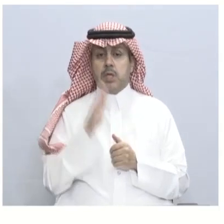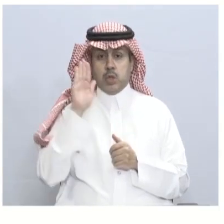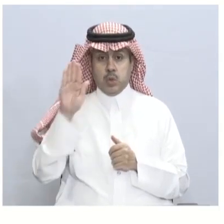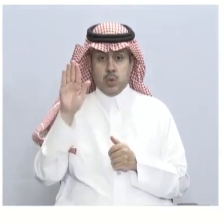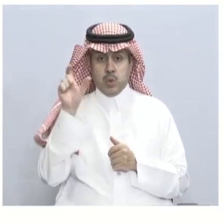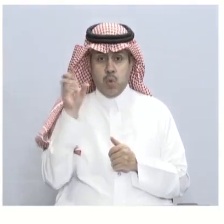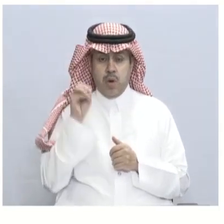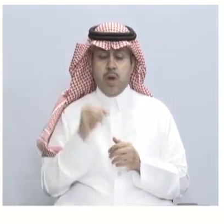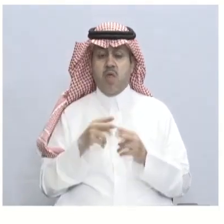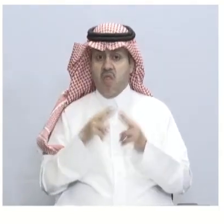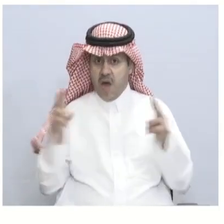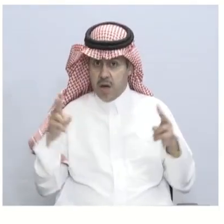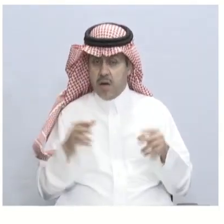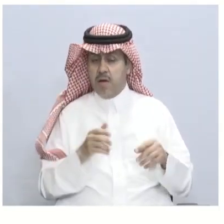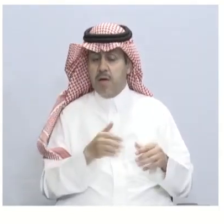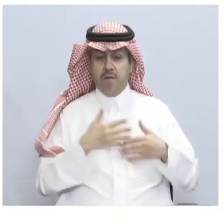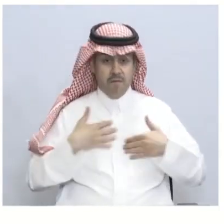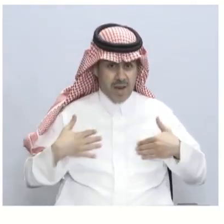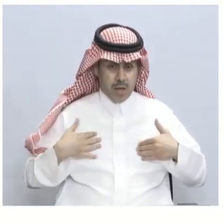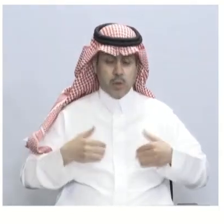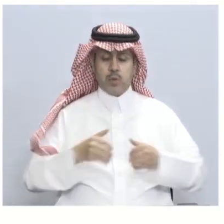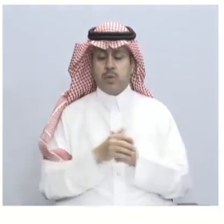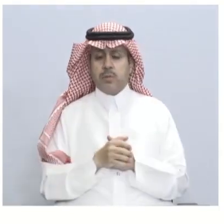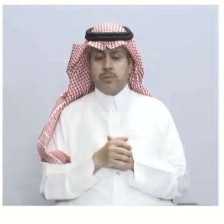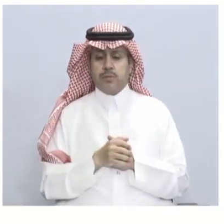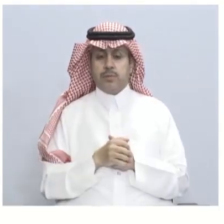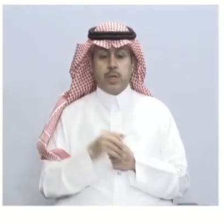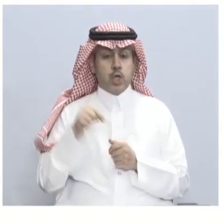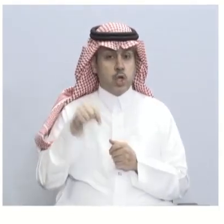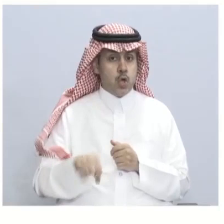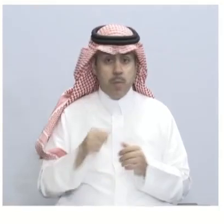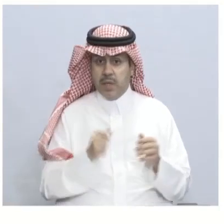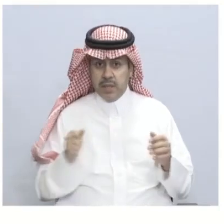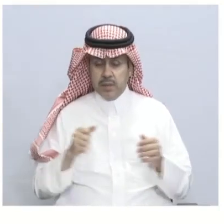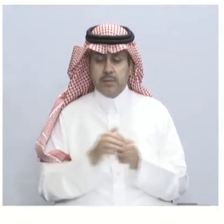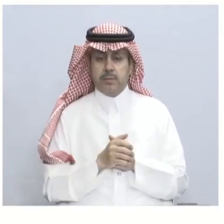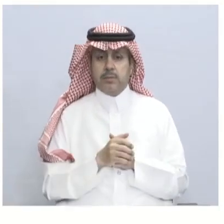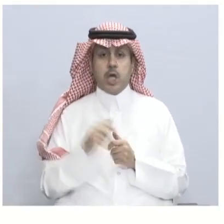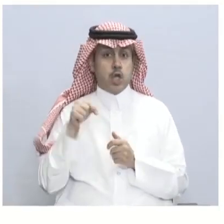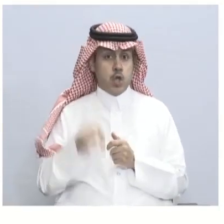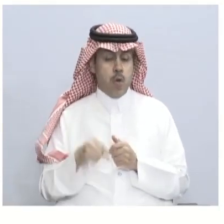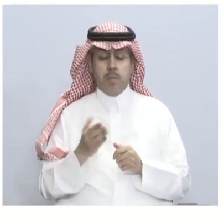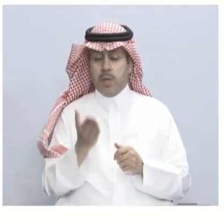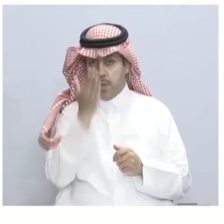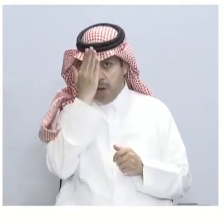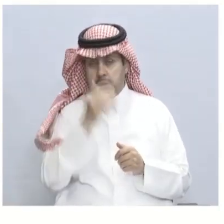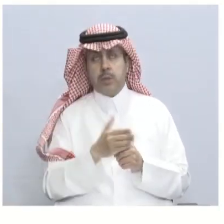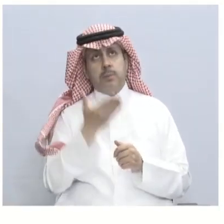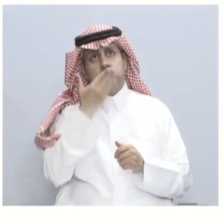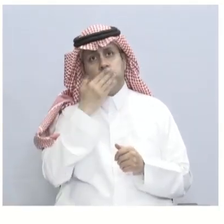اظهار الفرح والسرور فيوم العيد يوم ماذا عباده